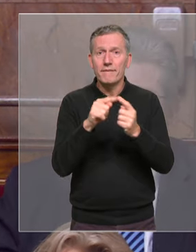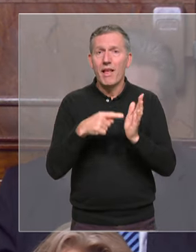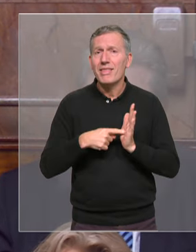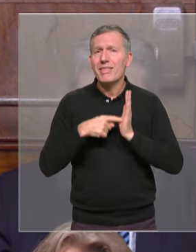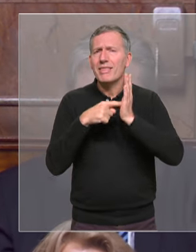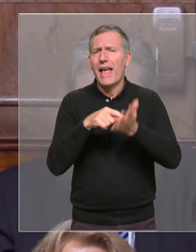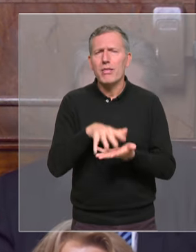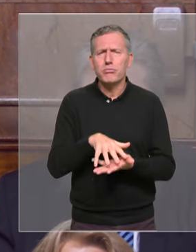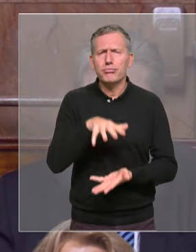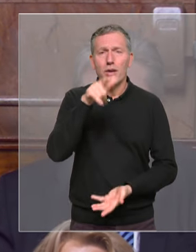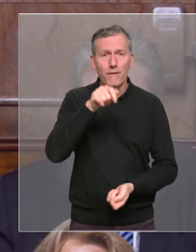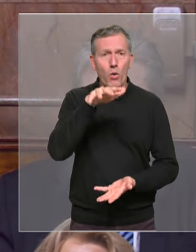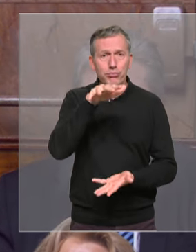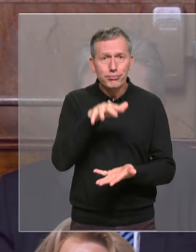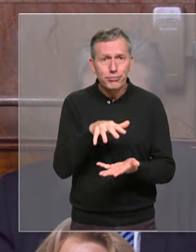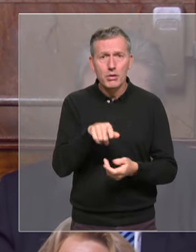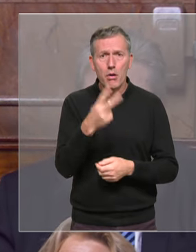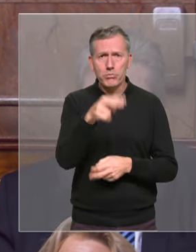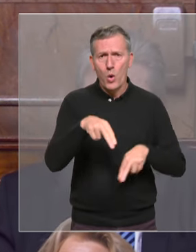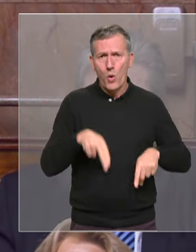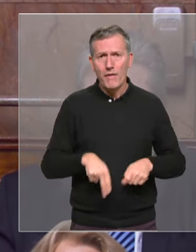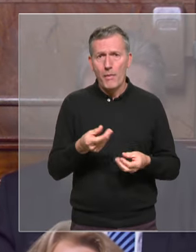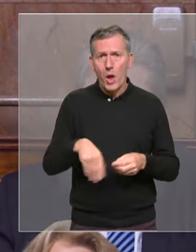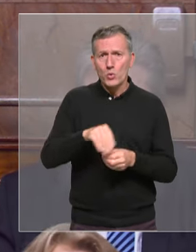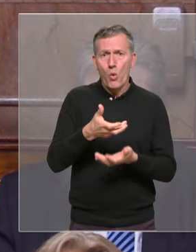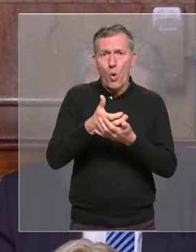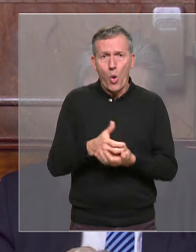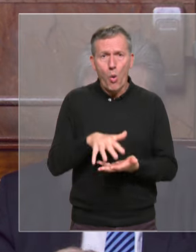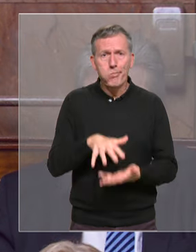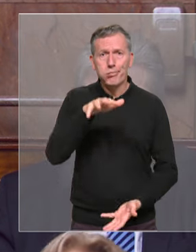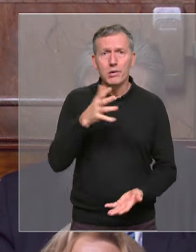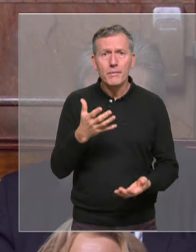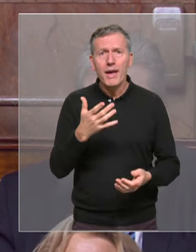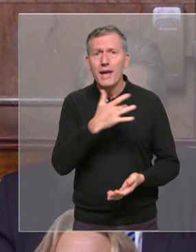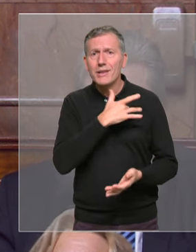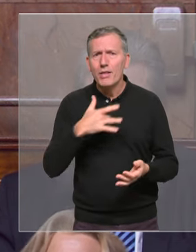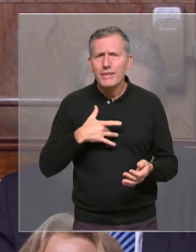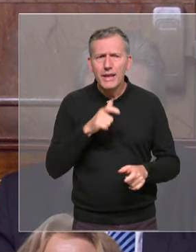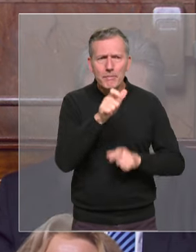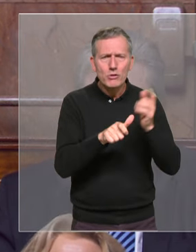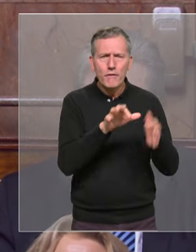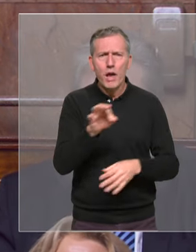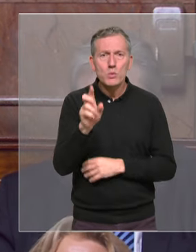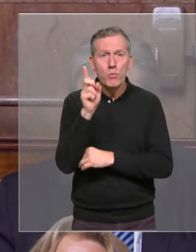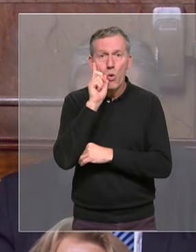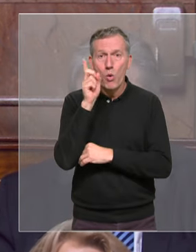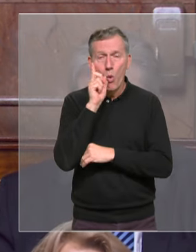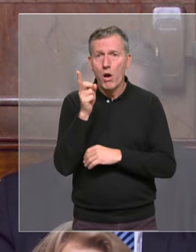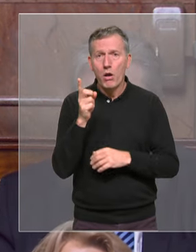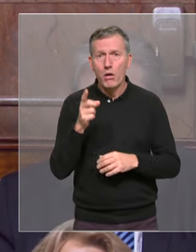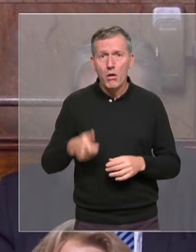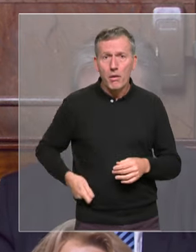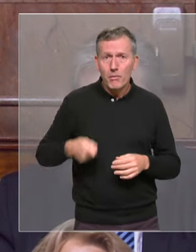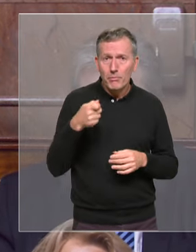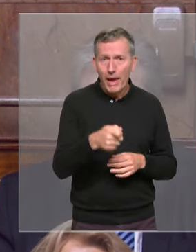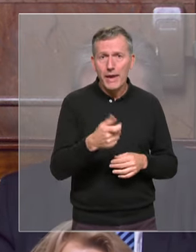abyssale que votre gouvernement a largement contribué à alourdir. Mais pourquoi sur la santé des Français ? Les Français payent toujours davantage pour